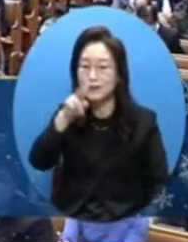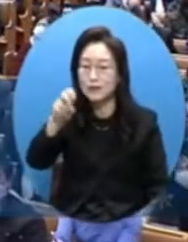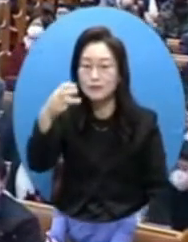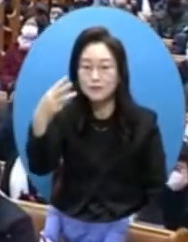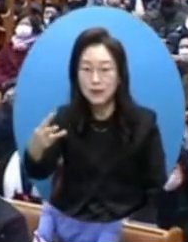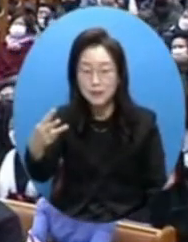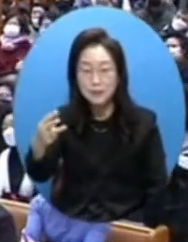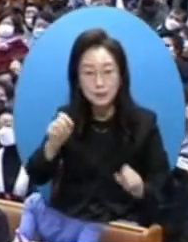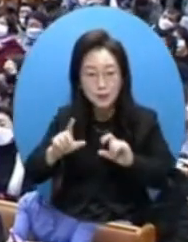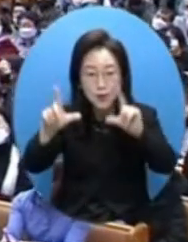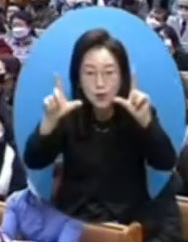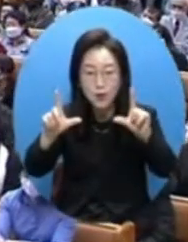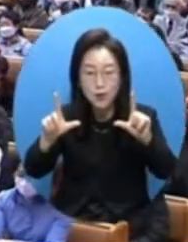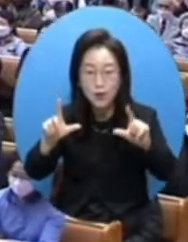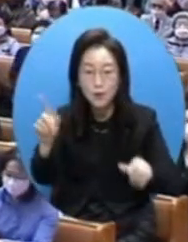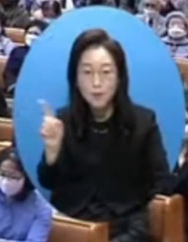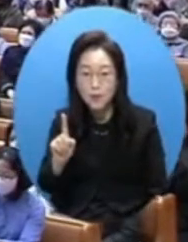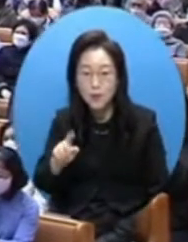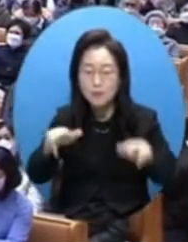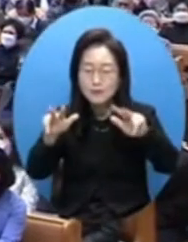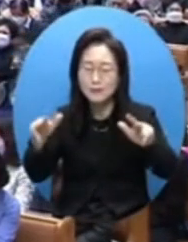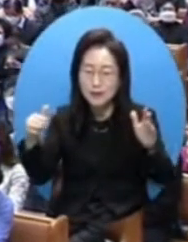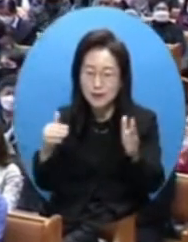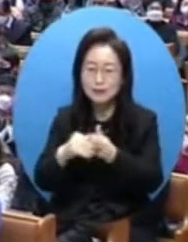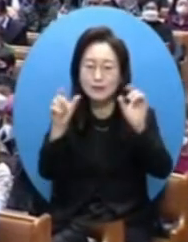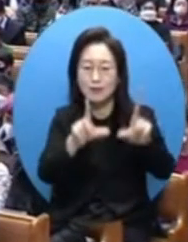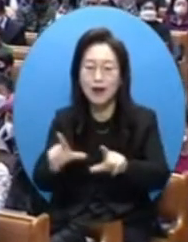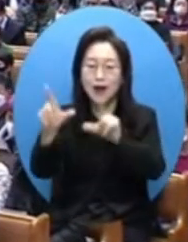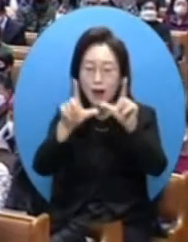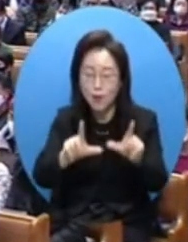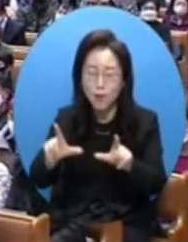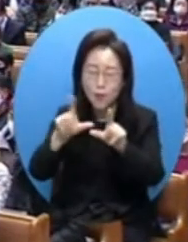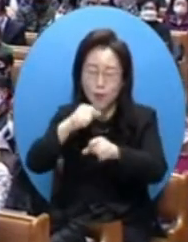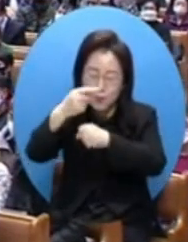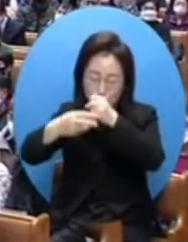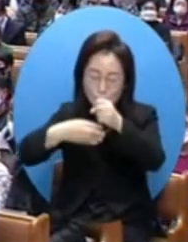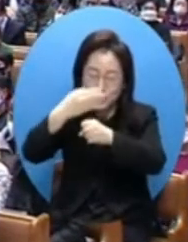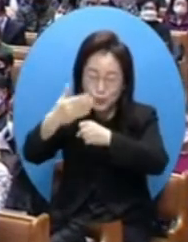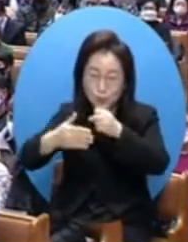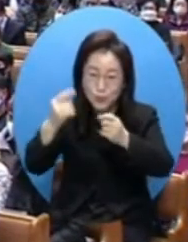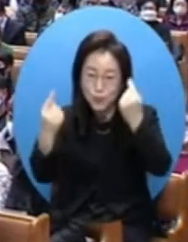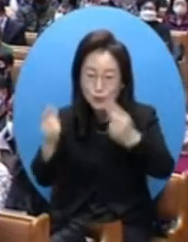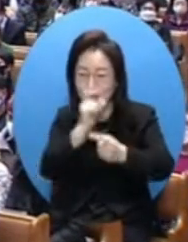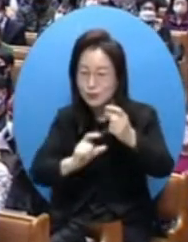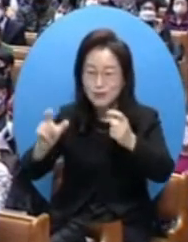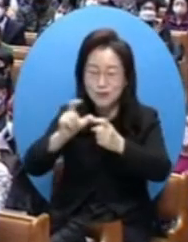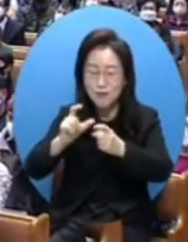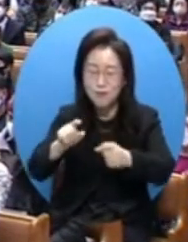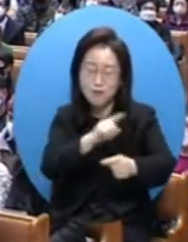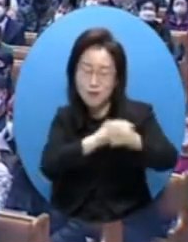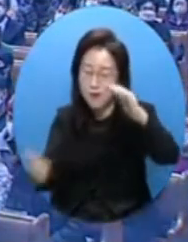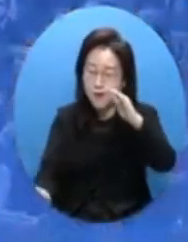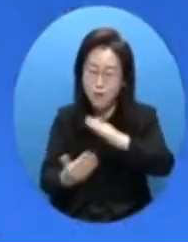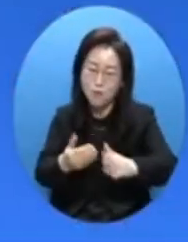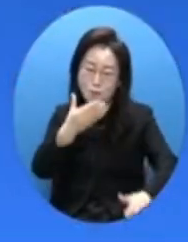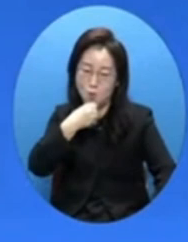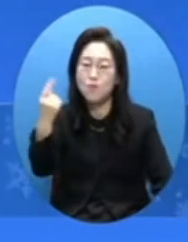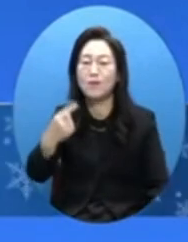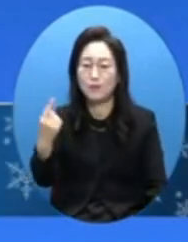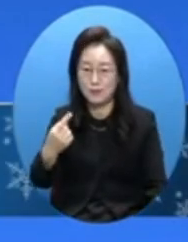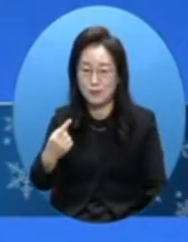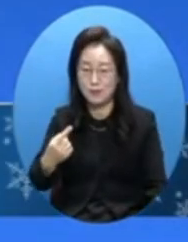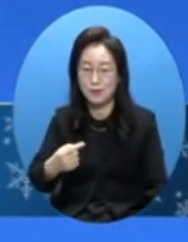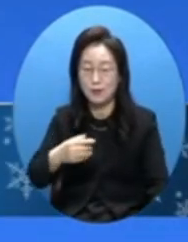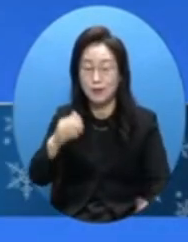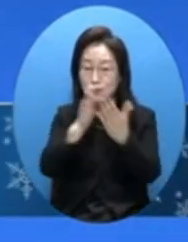2023년은 지금까지 여러분이 살아온 해 가운데 생애 최고의 해가 될 것입니다. 여호수아